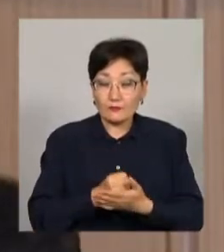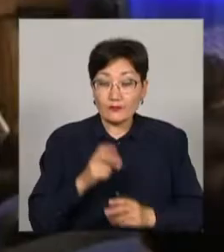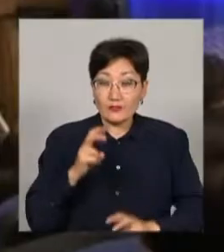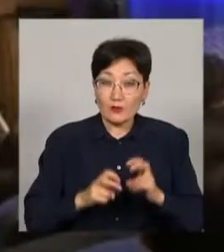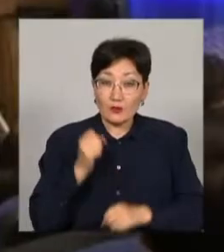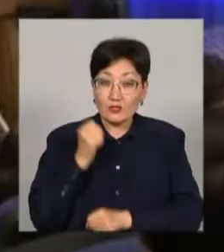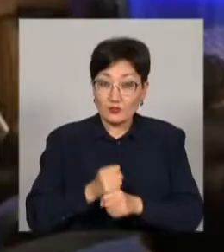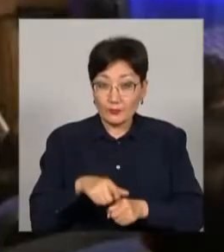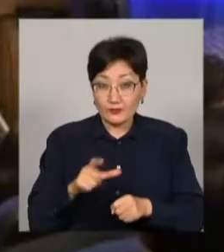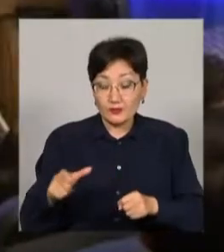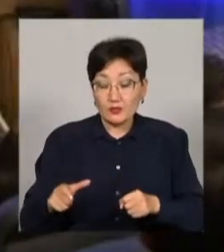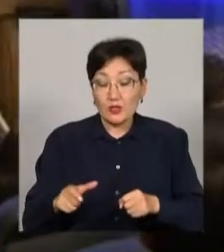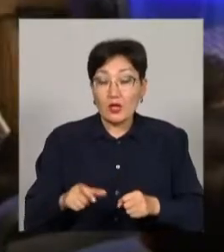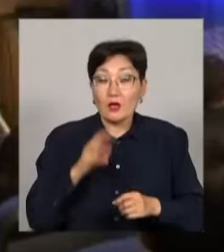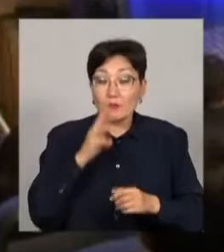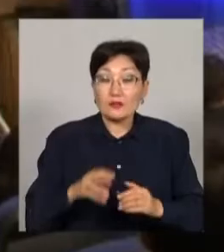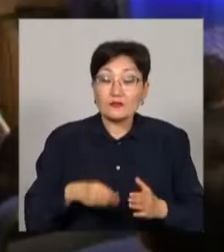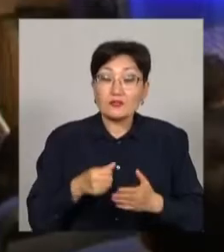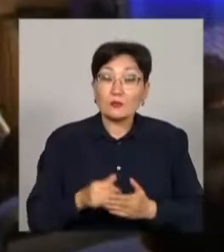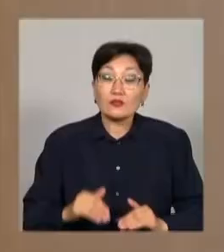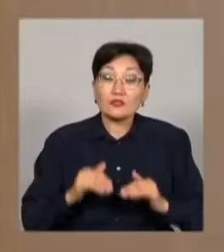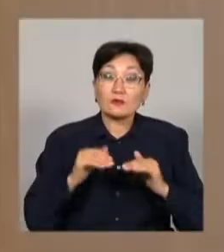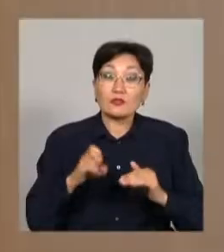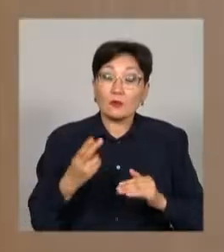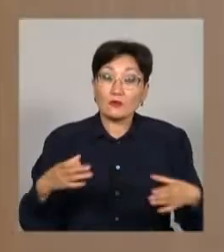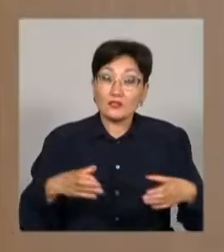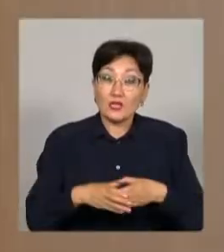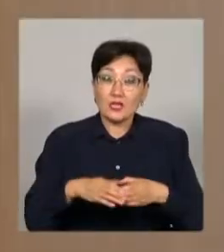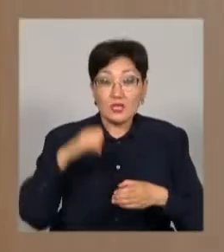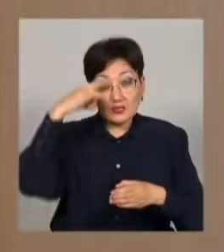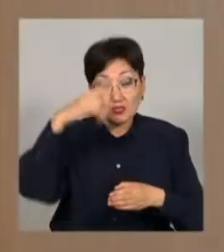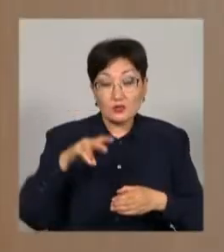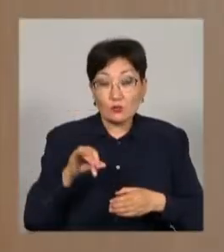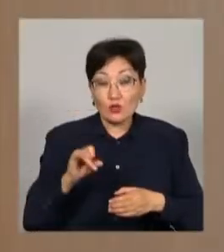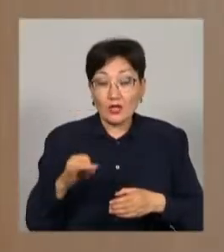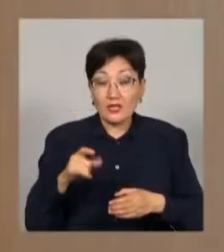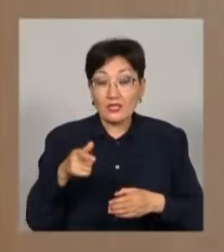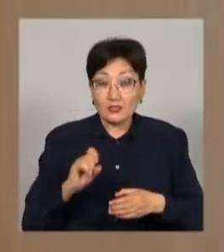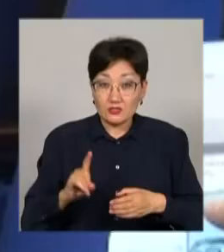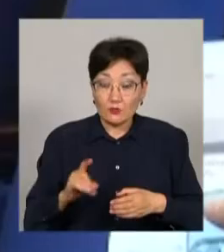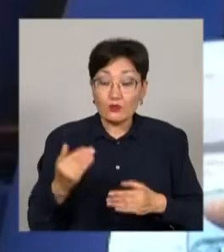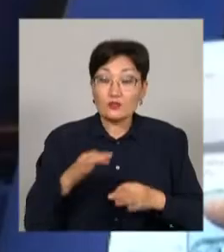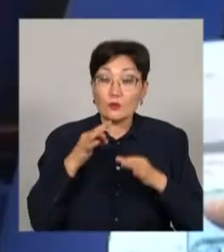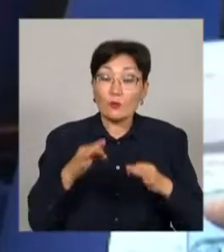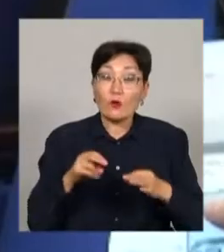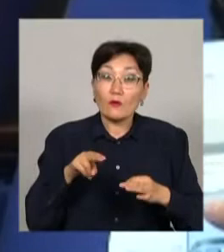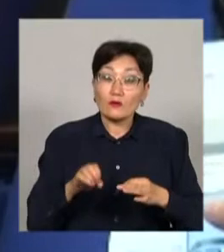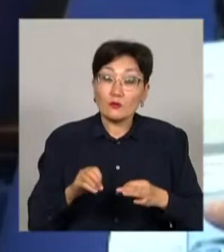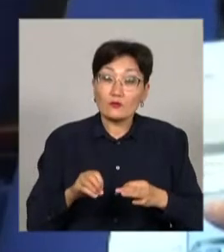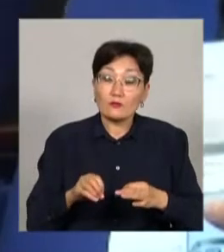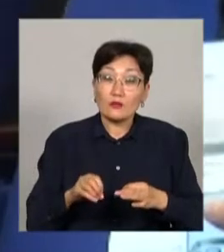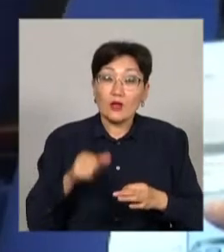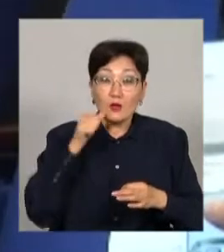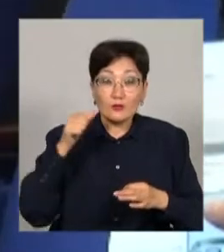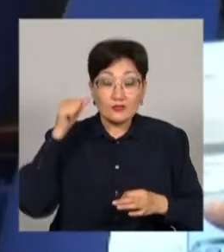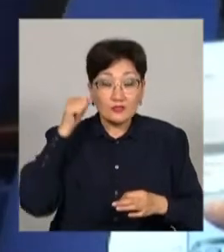персонала. Зарплату повысили и сотрудникам нацкомпании «Казмунайгаз». По словам Макзума Мирзагалиева, по сравнению с прошлым